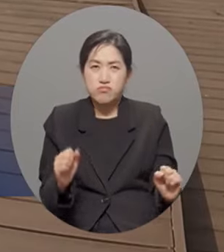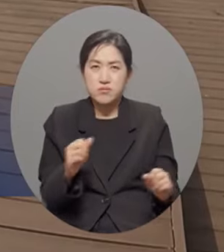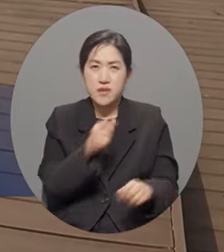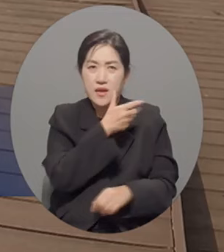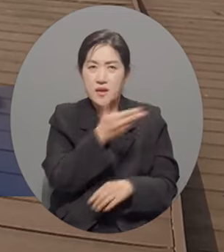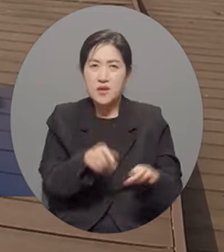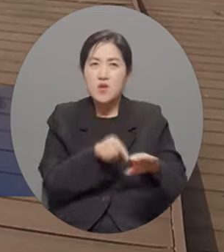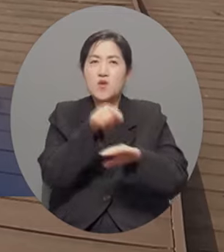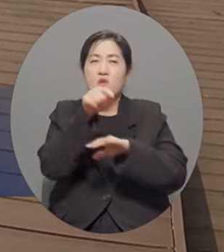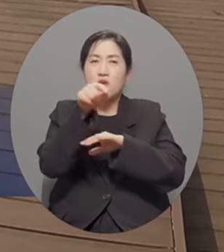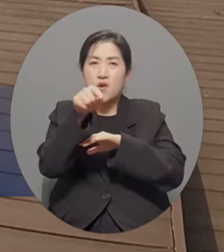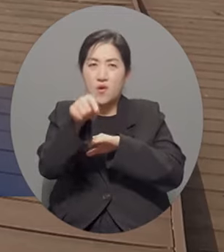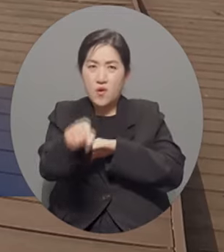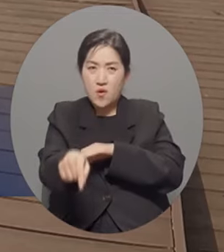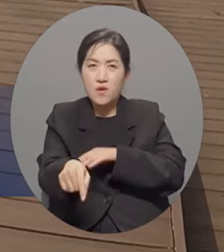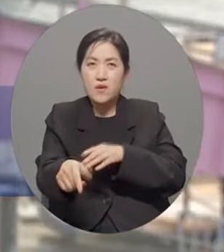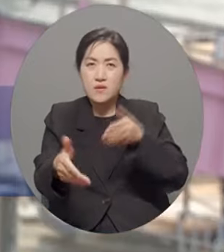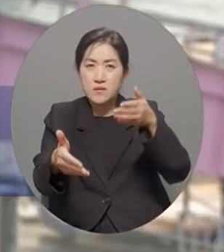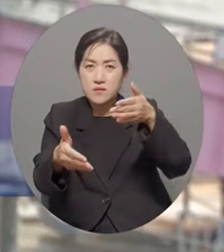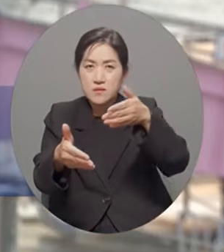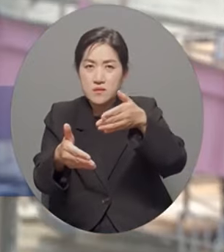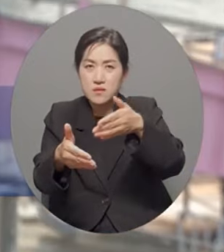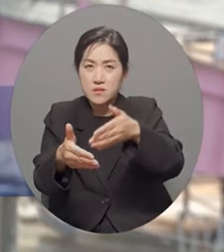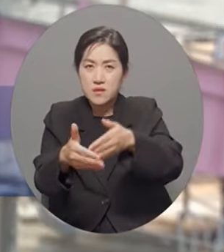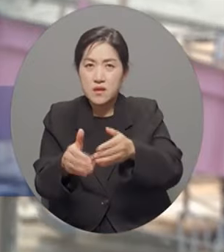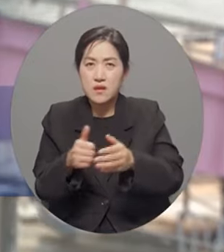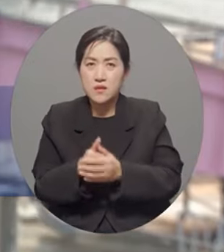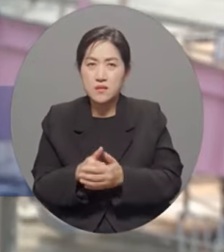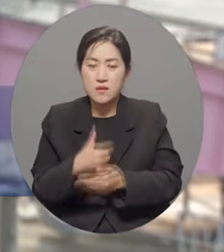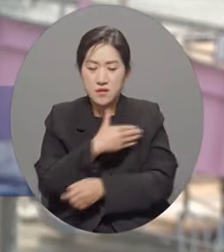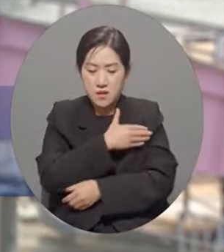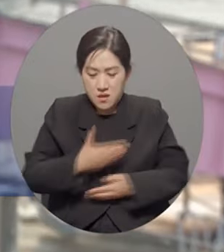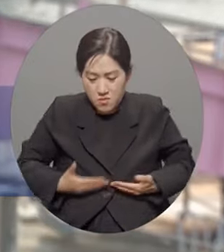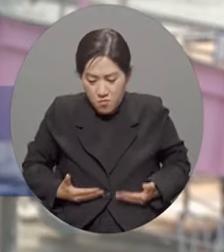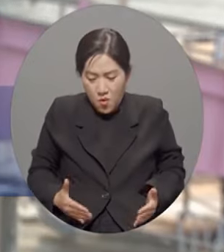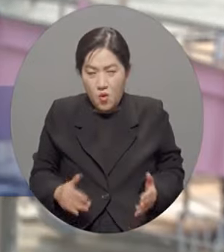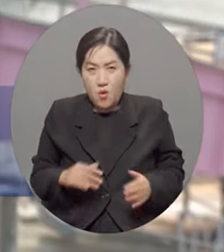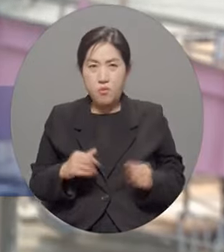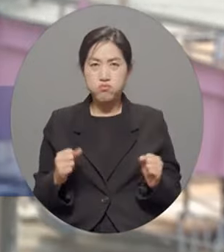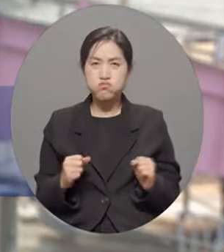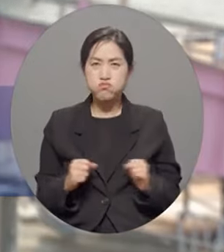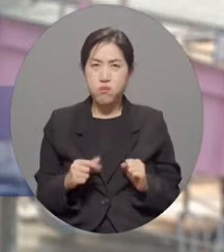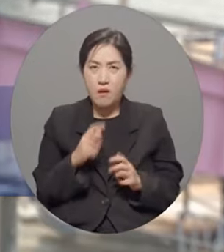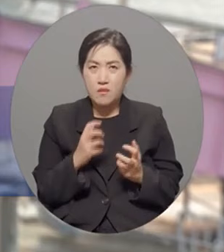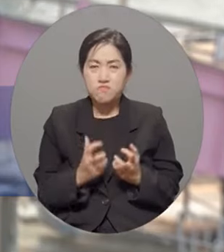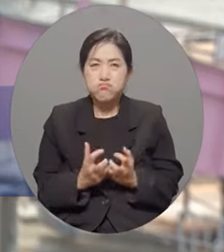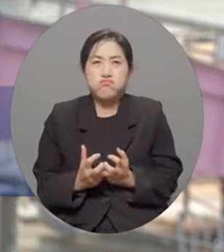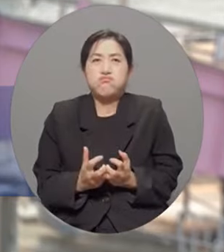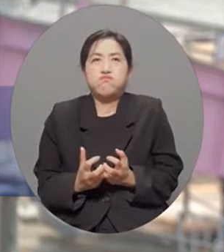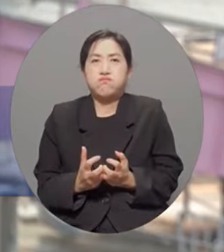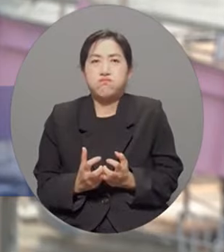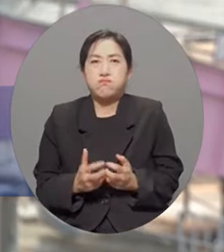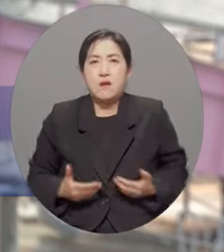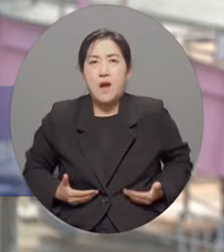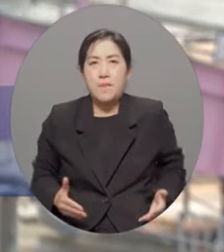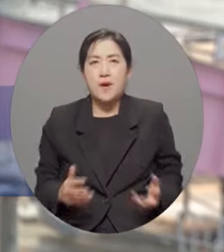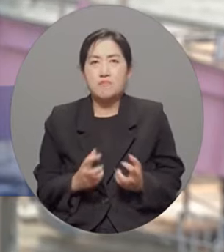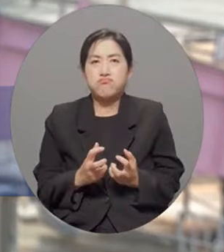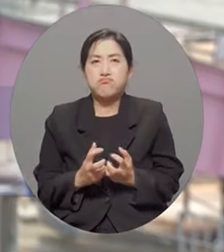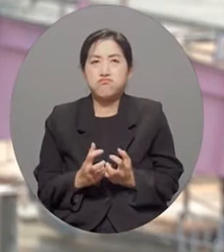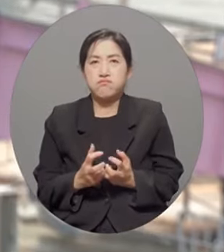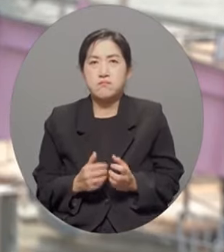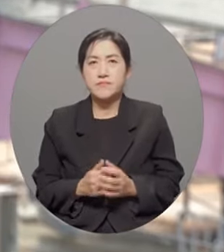이 강을 건너고 나서 거의 끝에쯤 다다랐을 때는 몸이 굳어서 하반신이